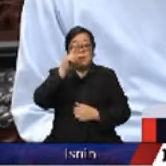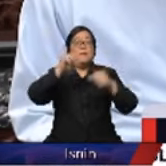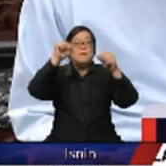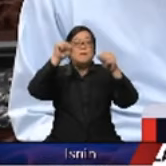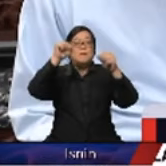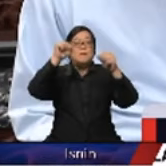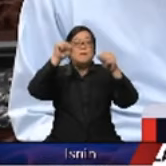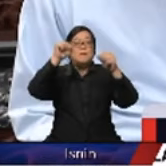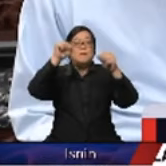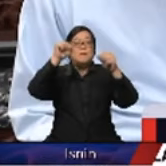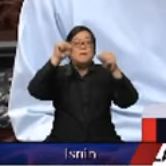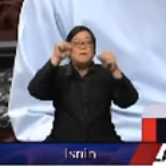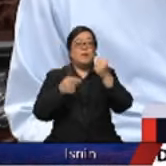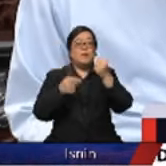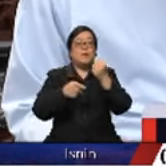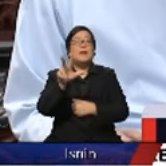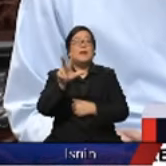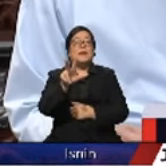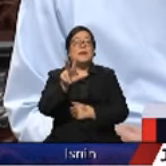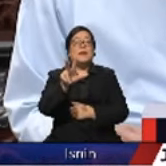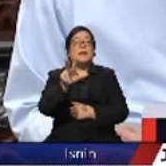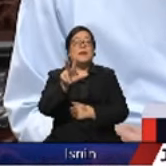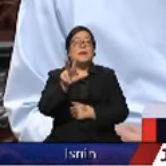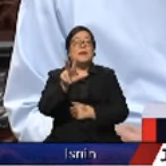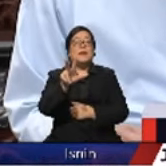sumbangan sehingga maksimum